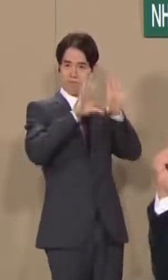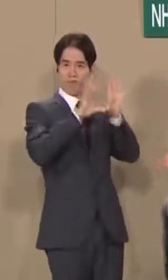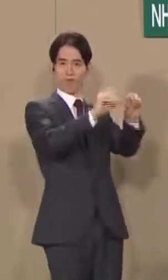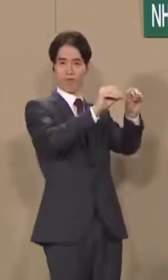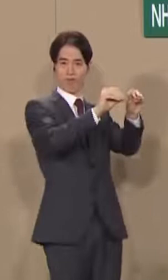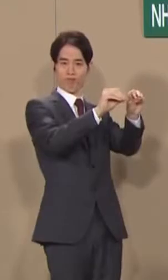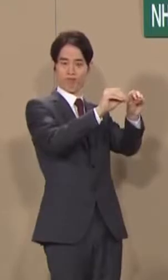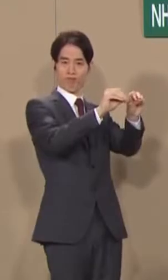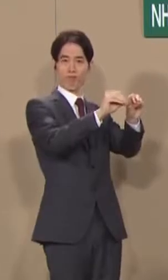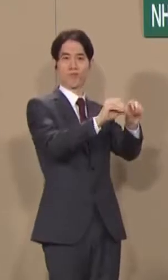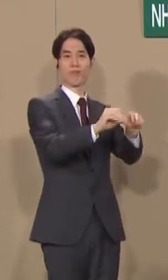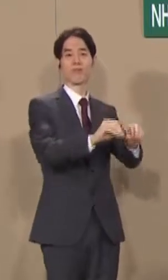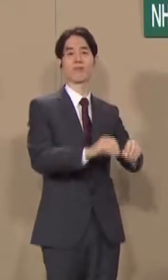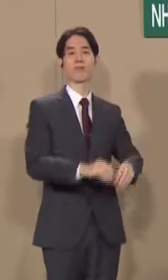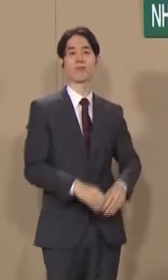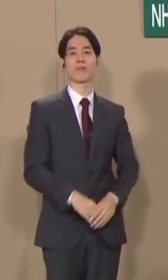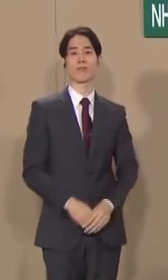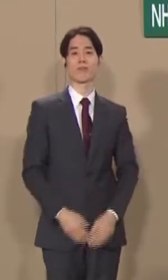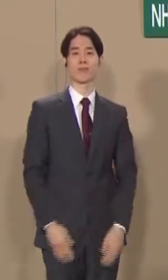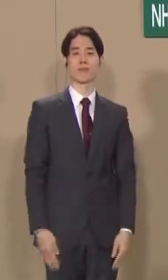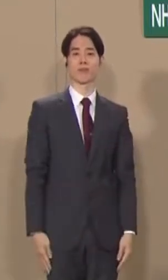ペッカー